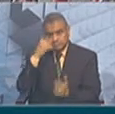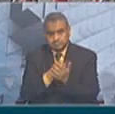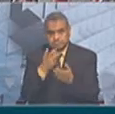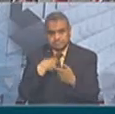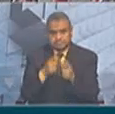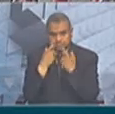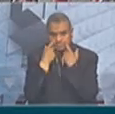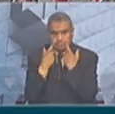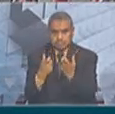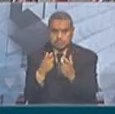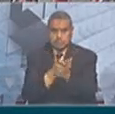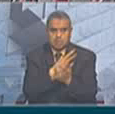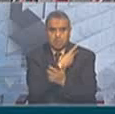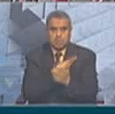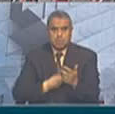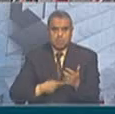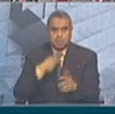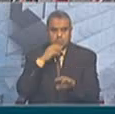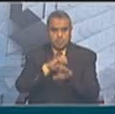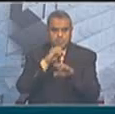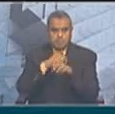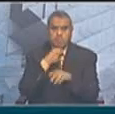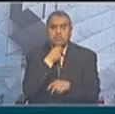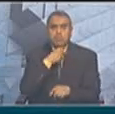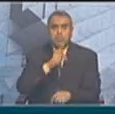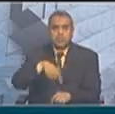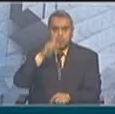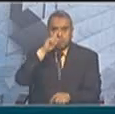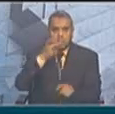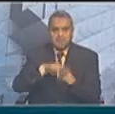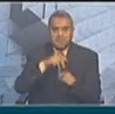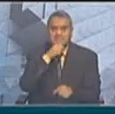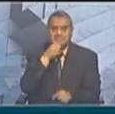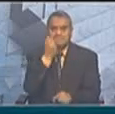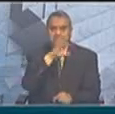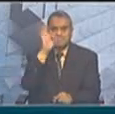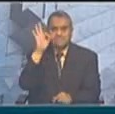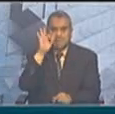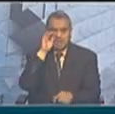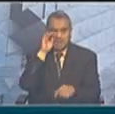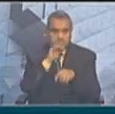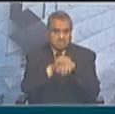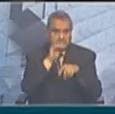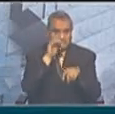للمراقبة الحكومية المشددة الجمعة. فرنسا سجلت